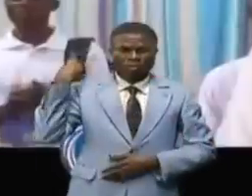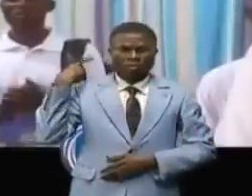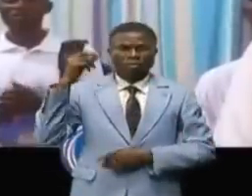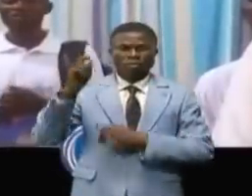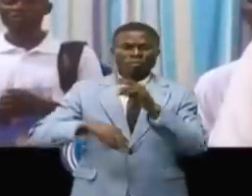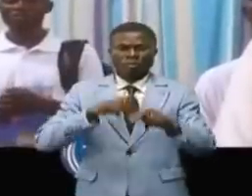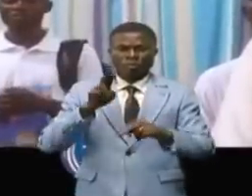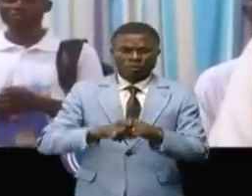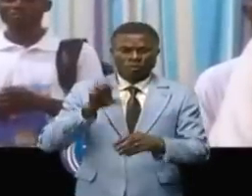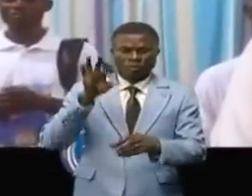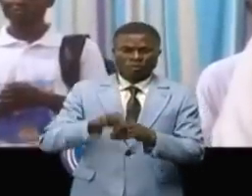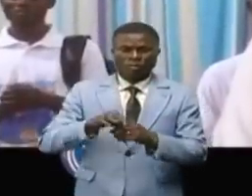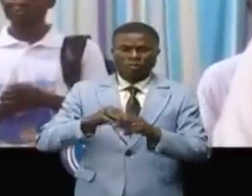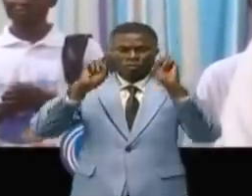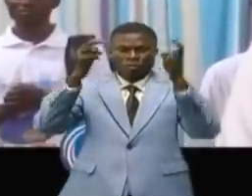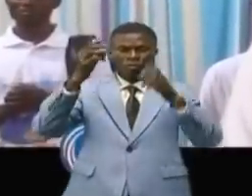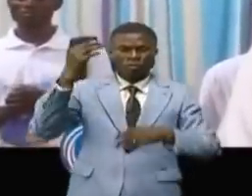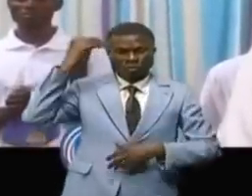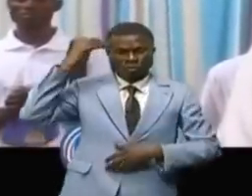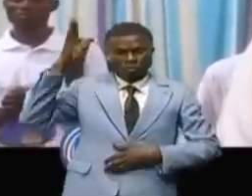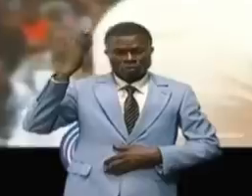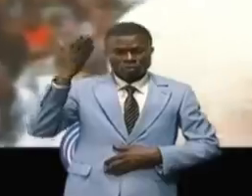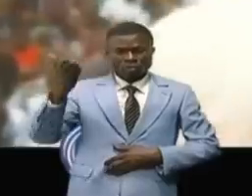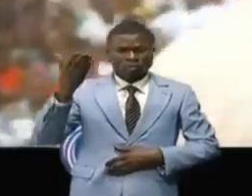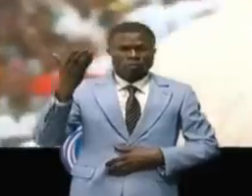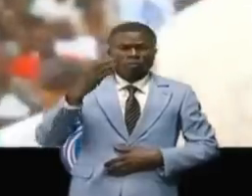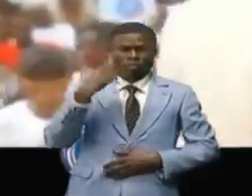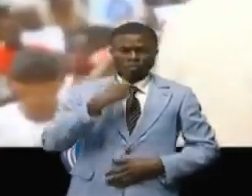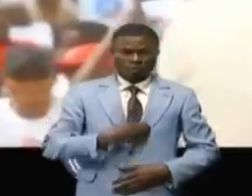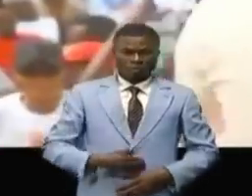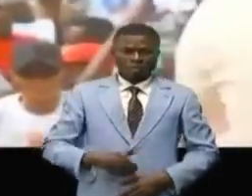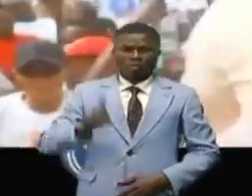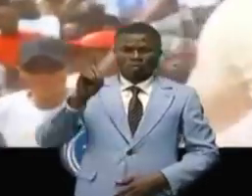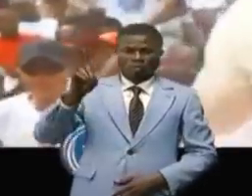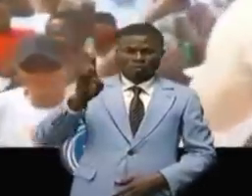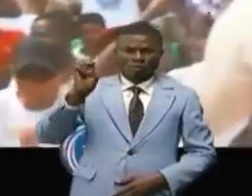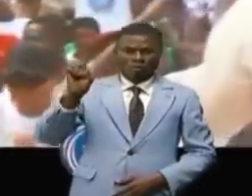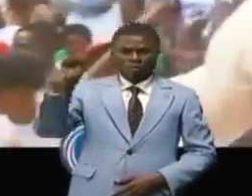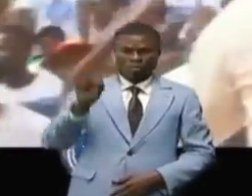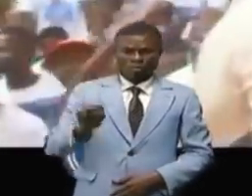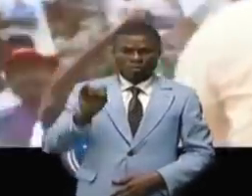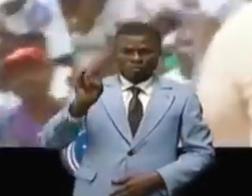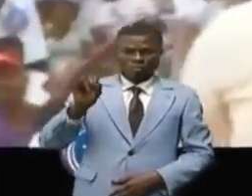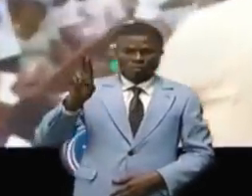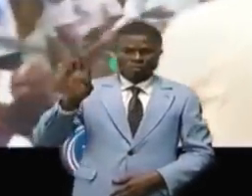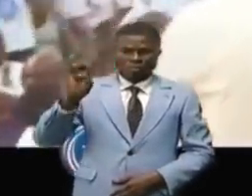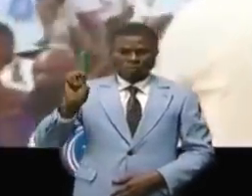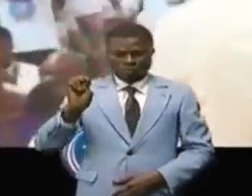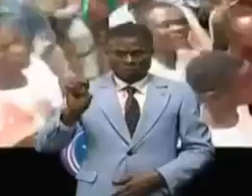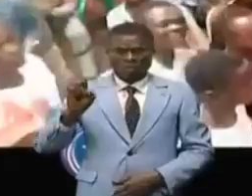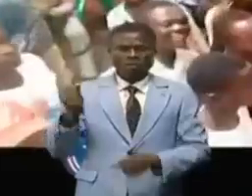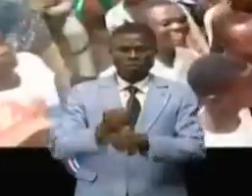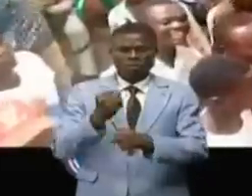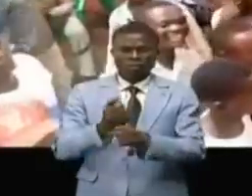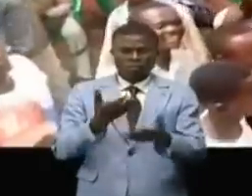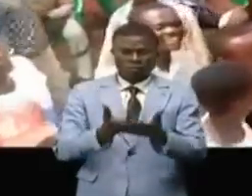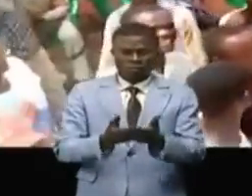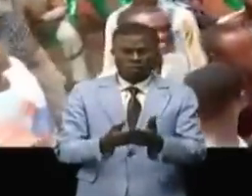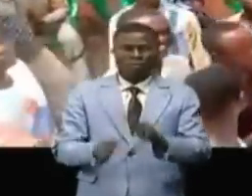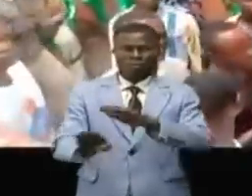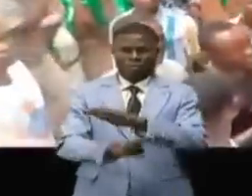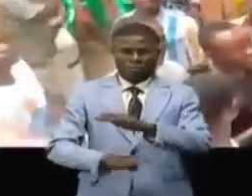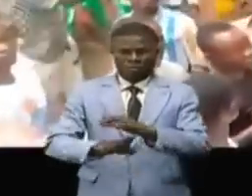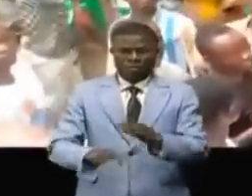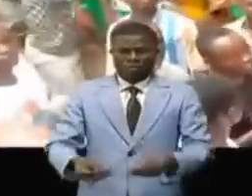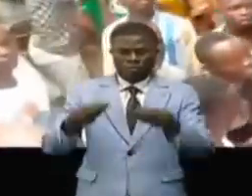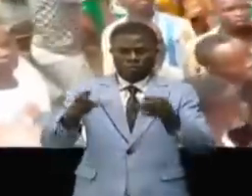élu de mandata maître désiré oulolo a voulu à travers cet exercice faire participer sa base à